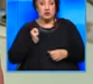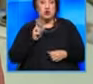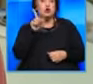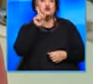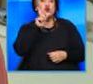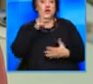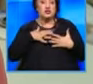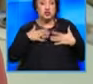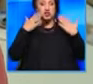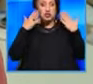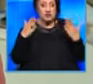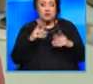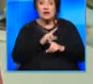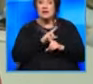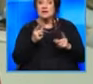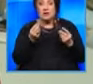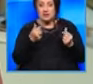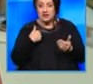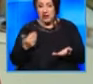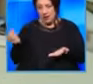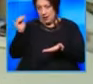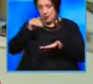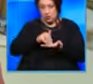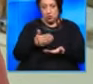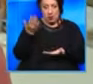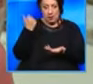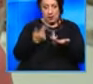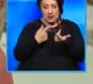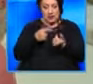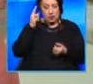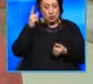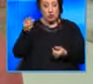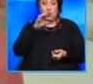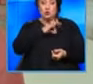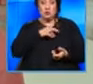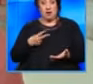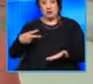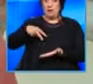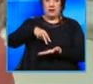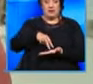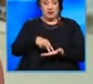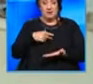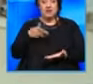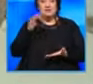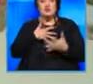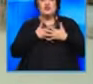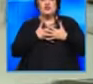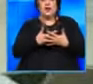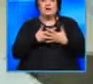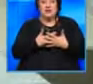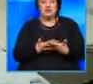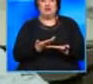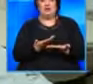съм тук няколко дена, успеха да ме дигнат на крака и все още дишам, живея и мечтая. Благодаря ти, Митко. Пожелавам ти